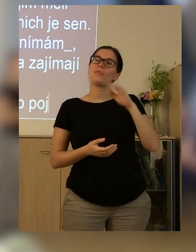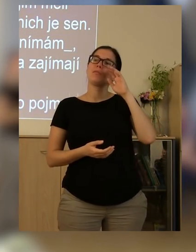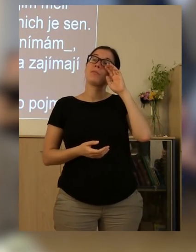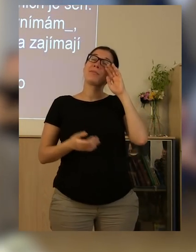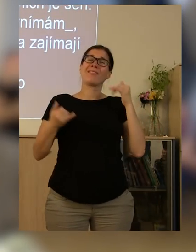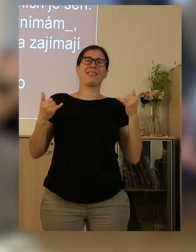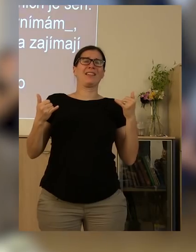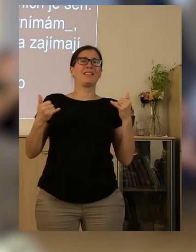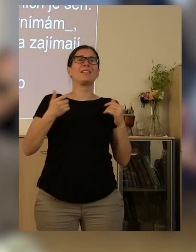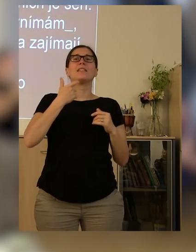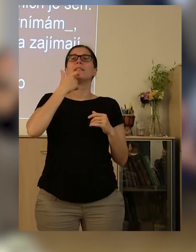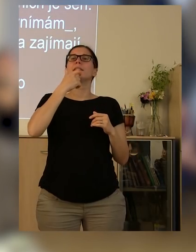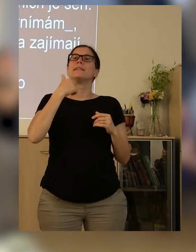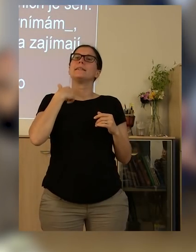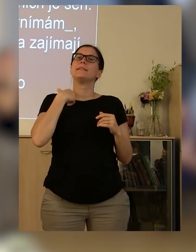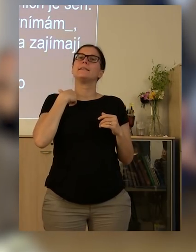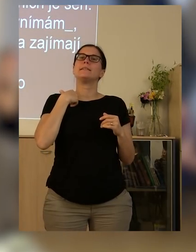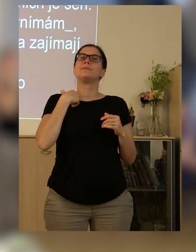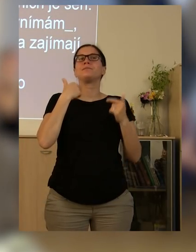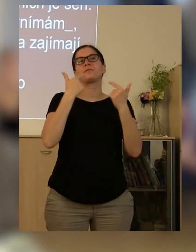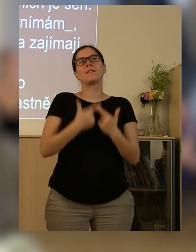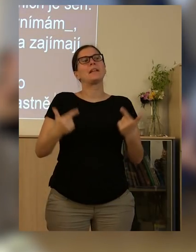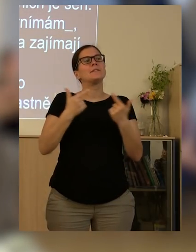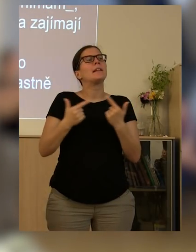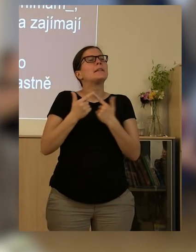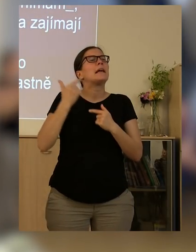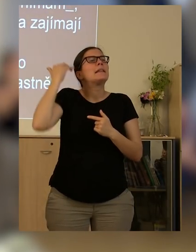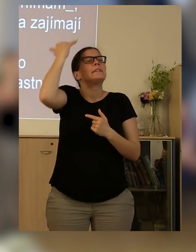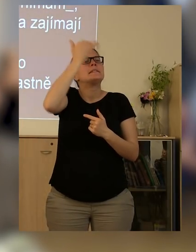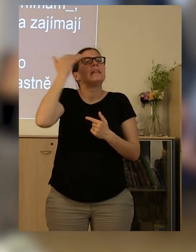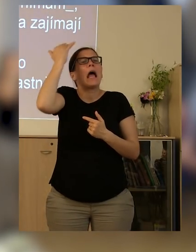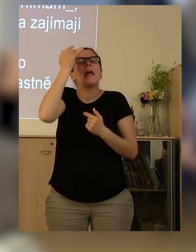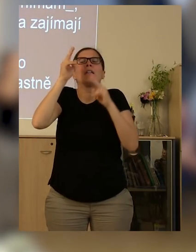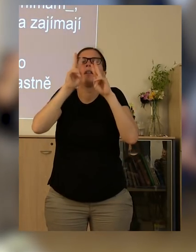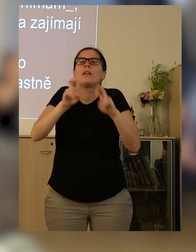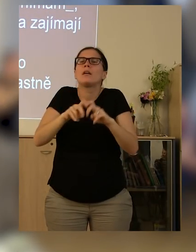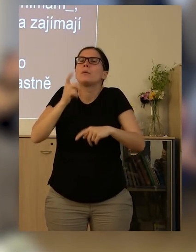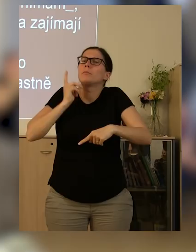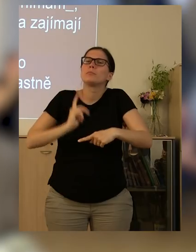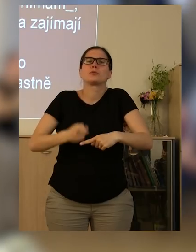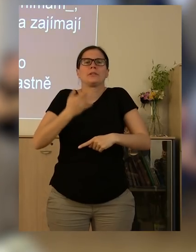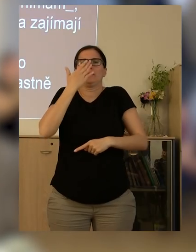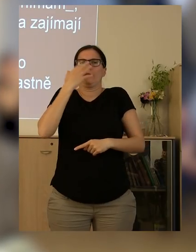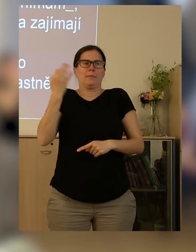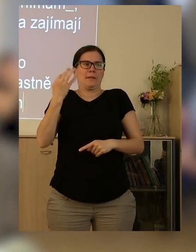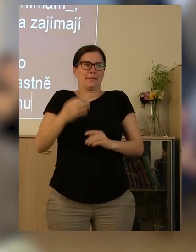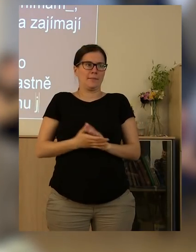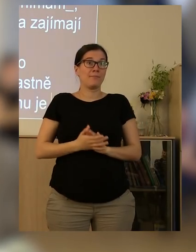pojmenovat, jak sen vlastně pracuje. První,